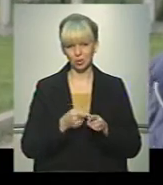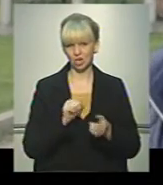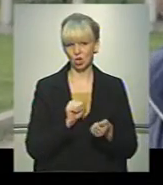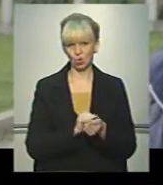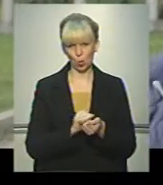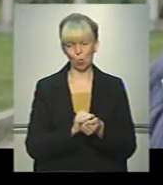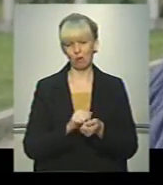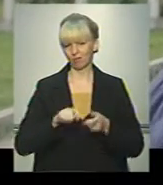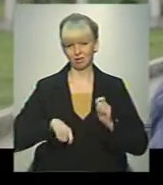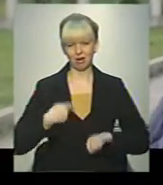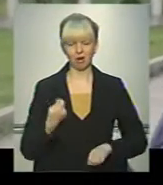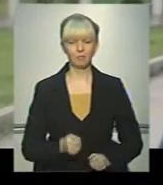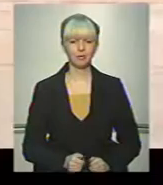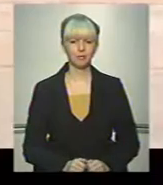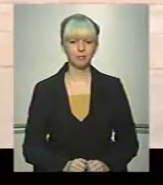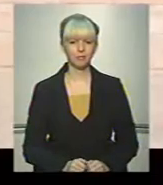документи даремні.